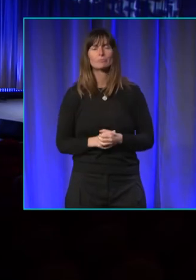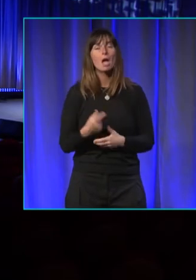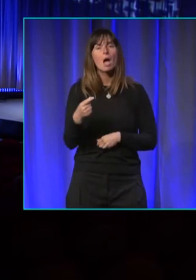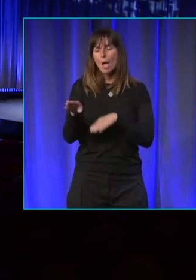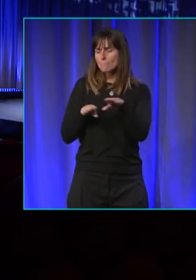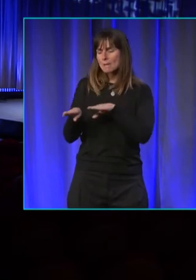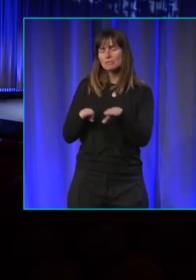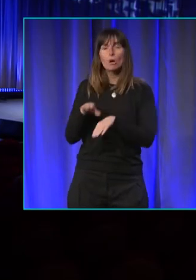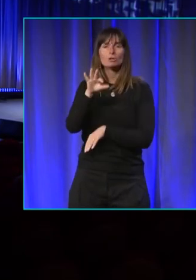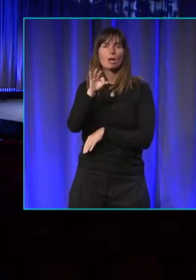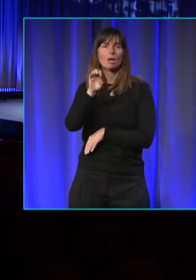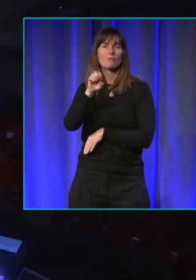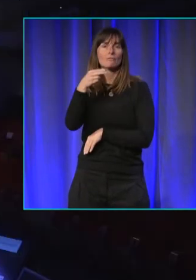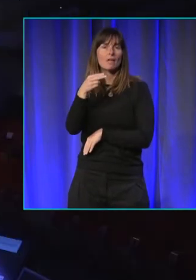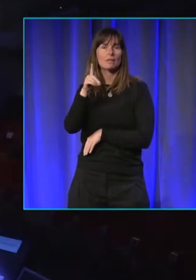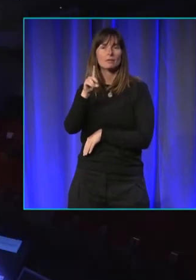créé sa méthode, lui,